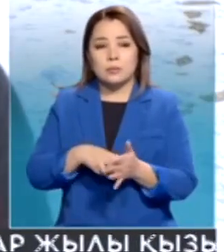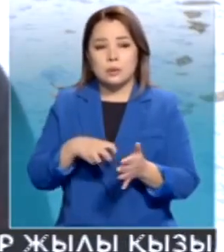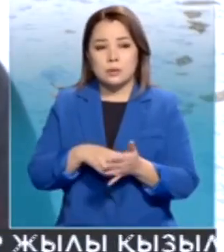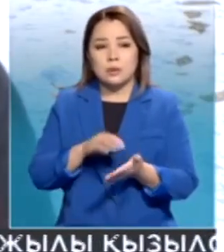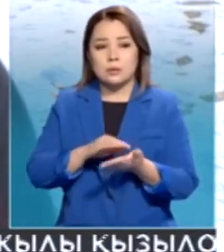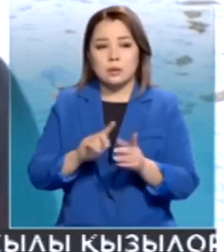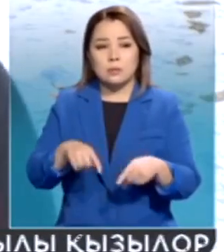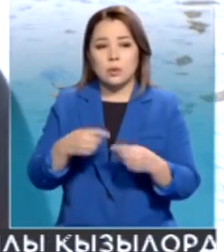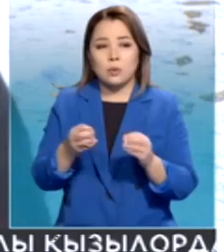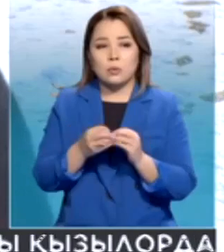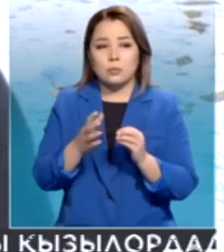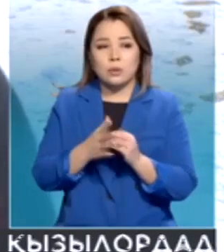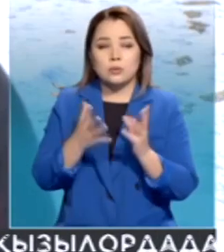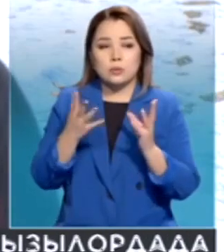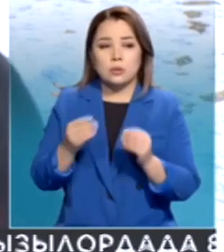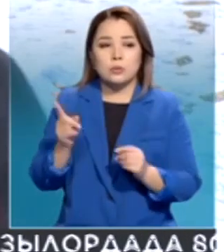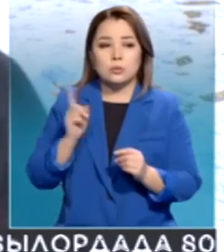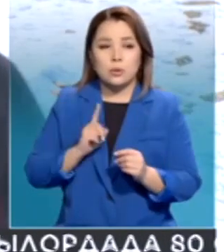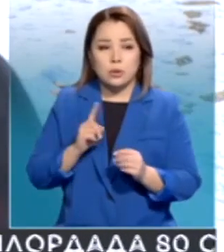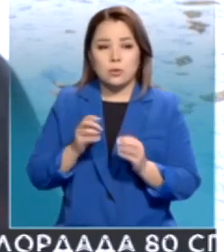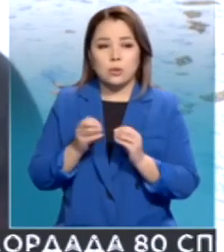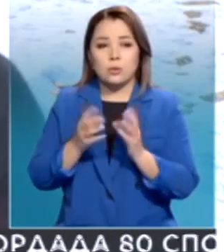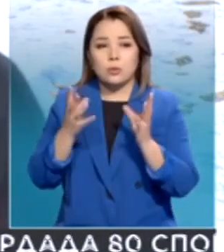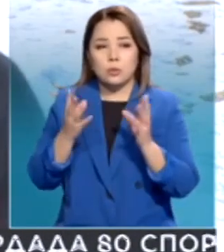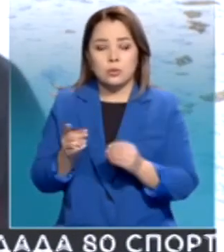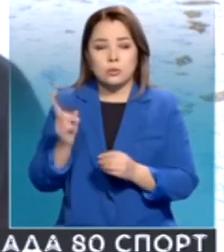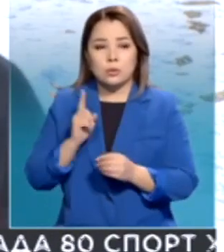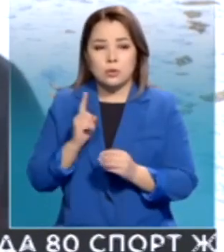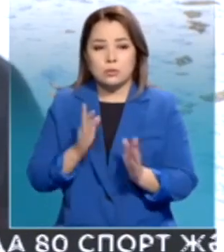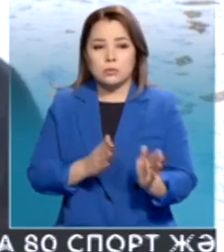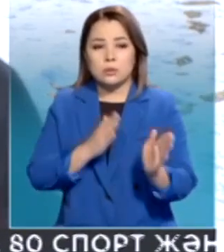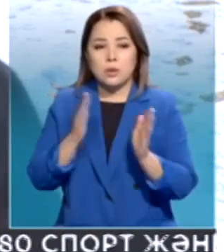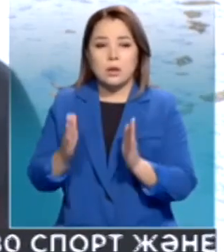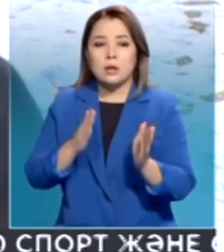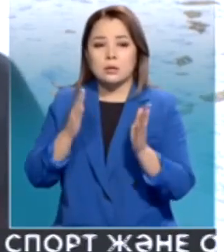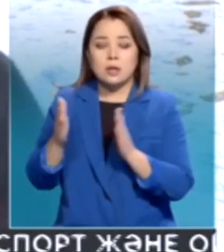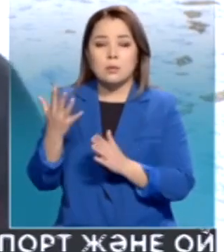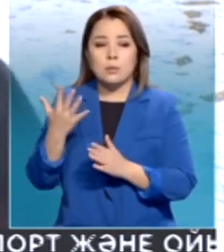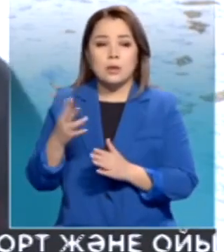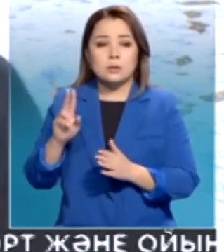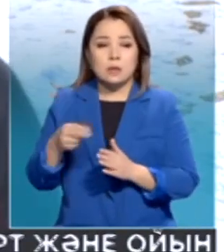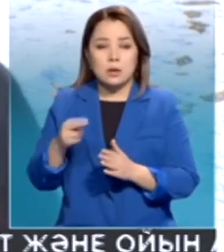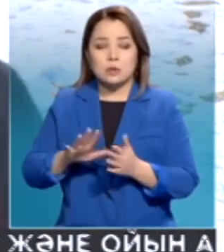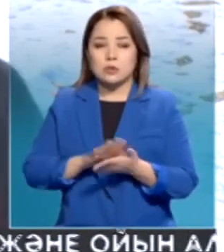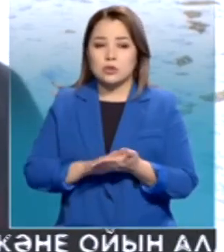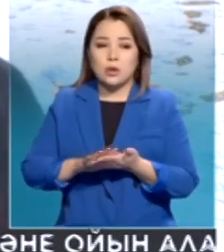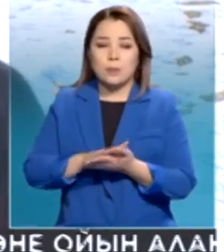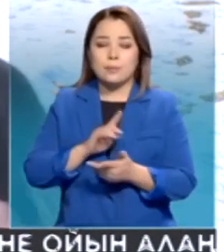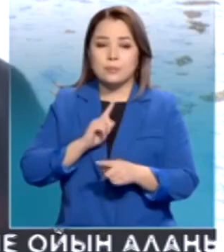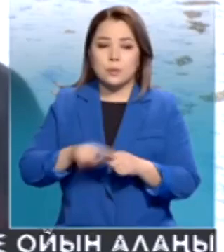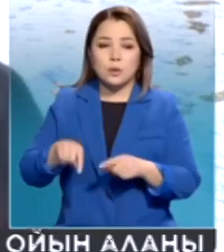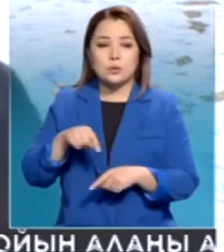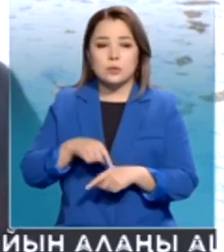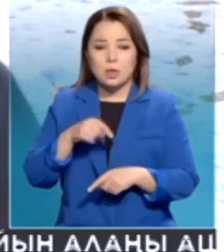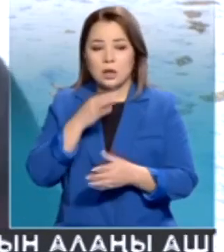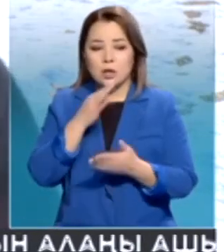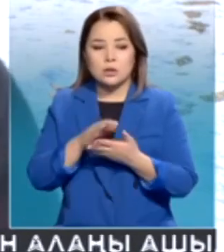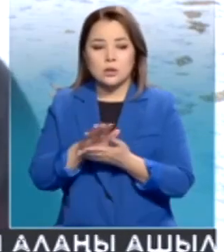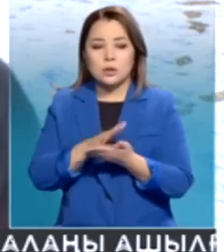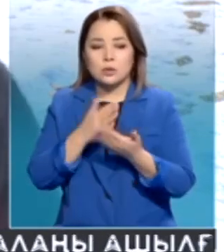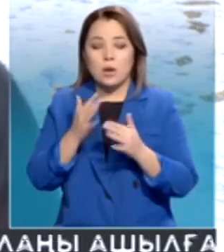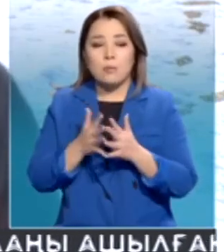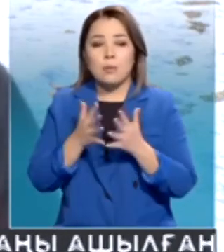ғой, хат. 15 күн күтіңіз, 10 күн күтіңіз, 35 декабря жазып жатырмыз, но ешқандай бір оперативный реагирование жоқ та,